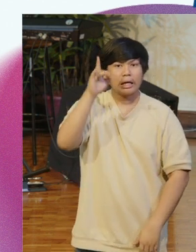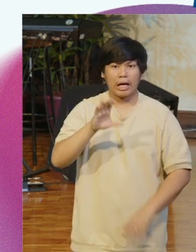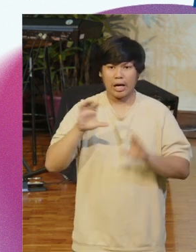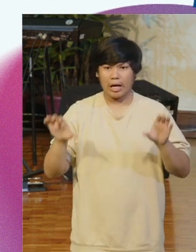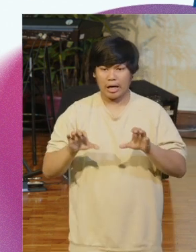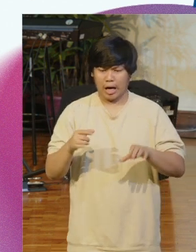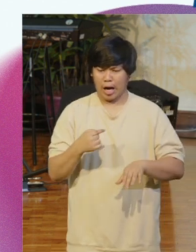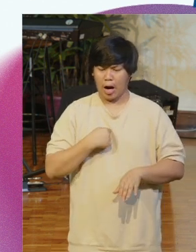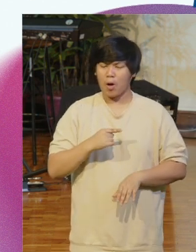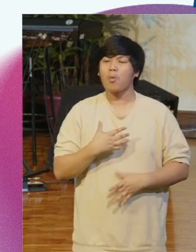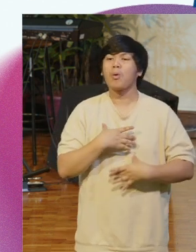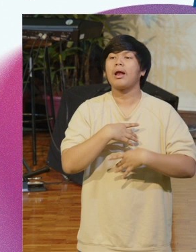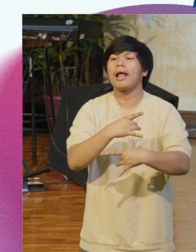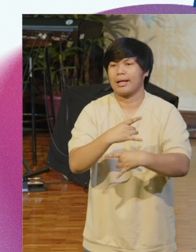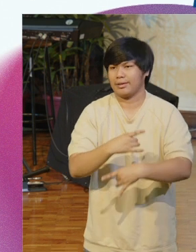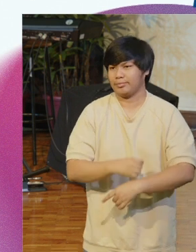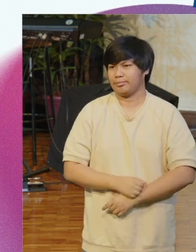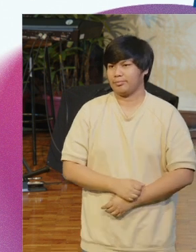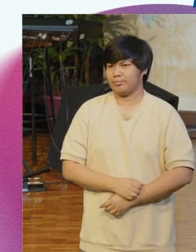as He pleases,